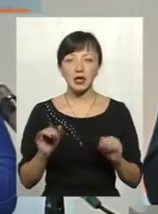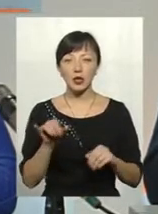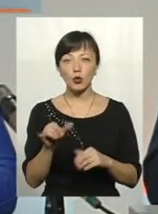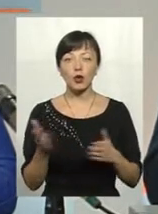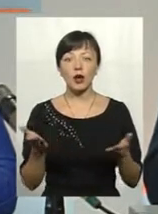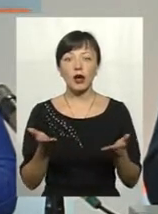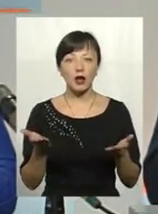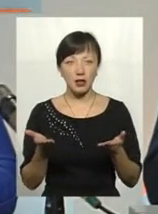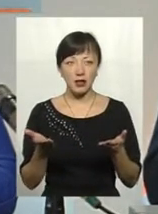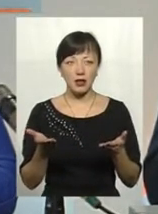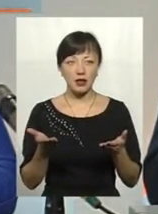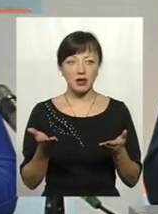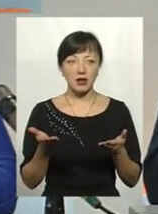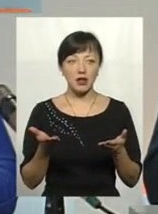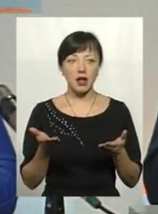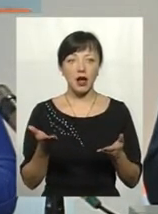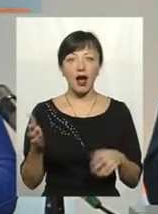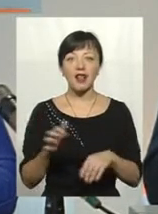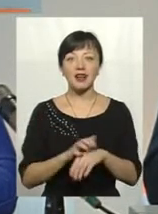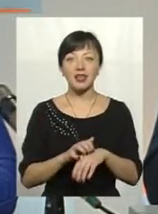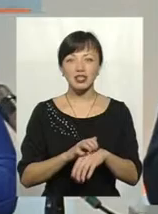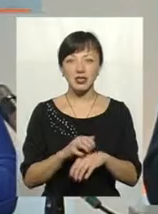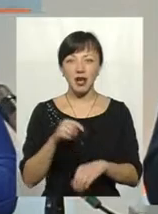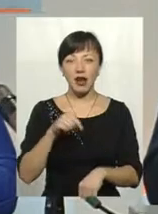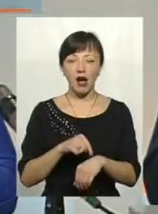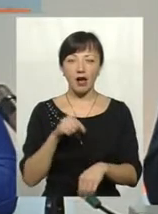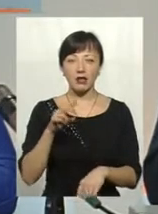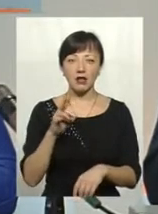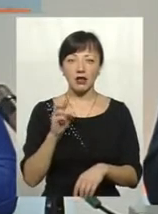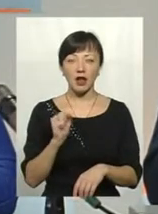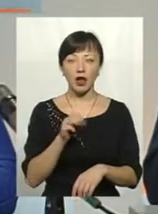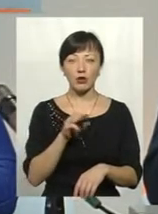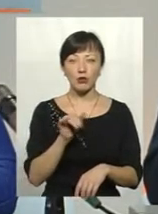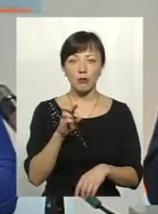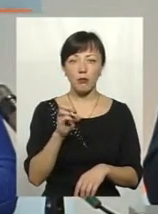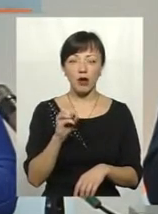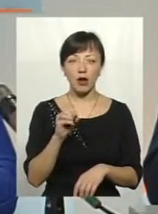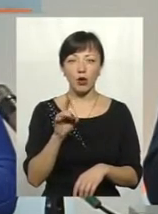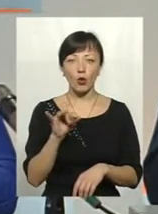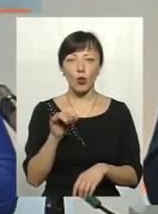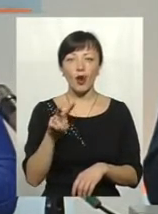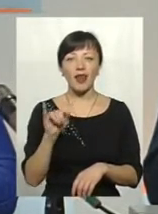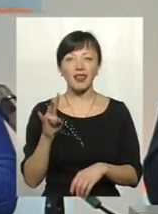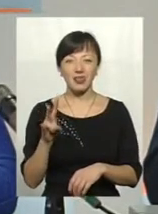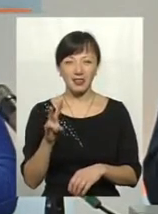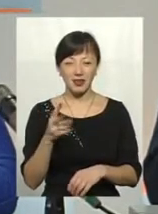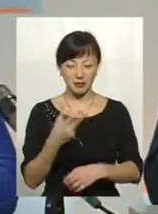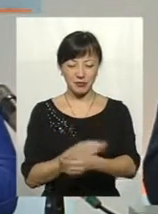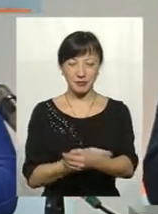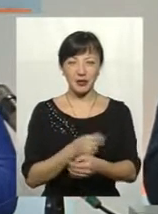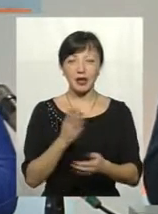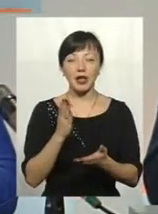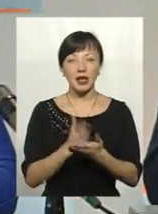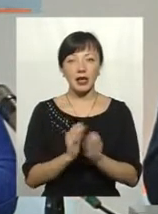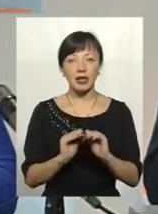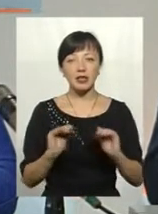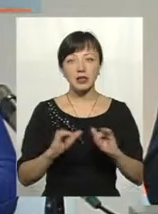яких гіперергічна реакція на туберкулін. Наступна категорія діток – це дітки, у яких є